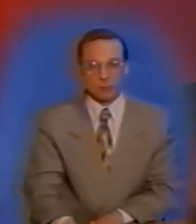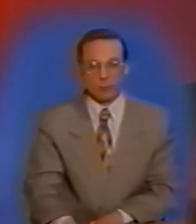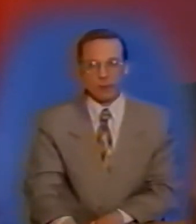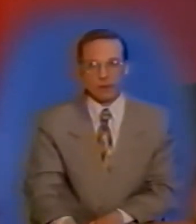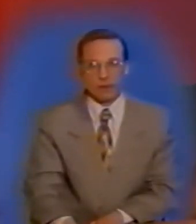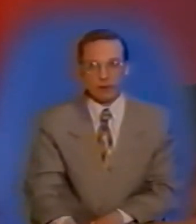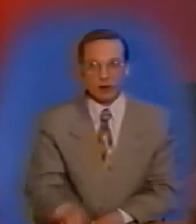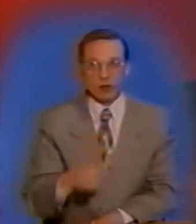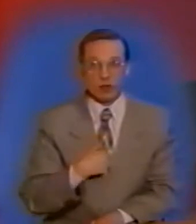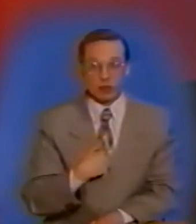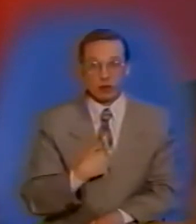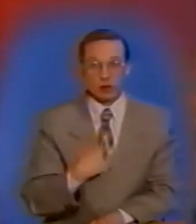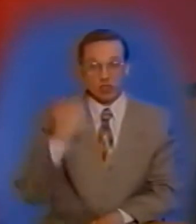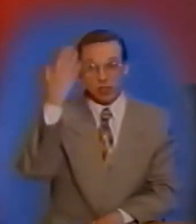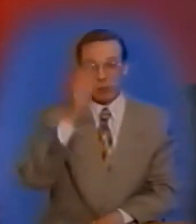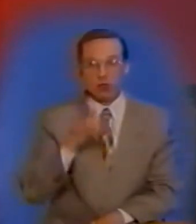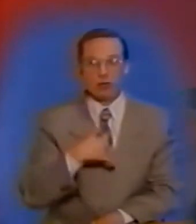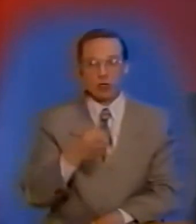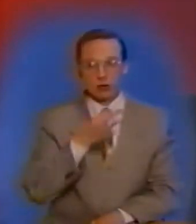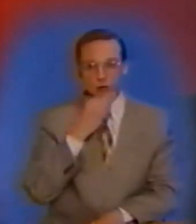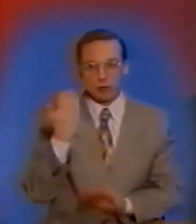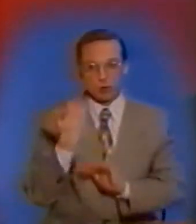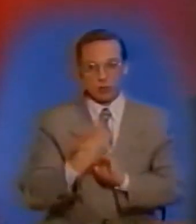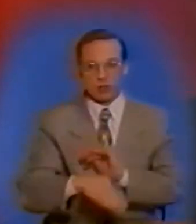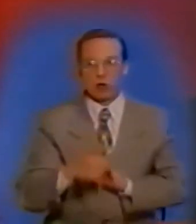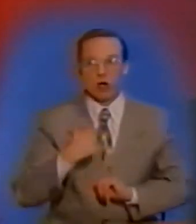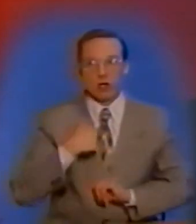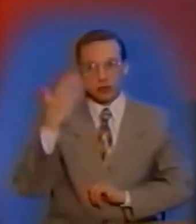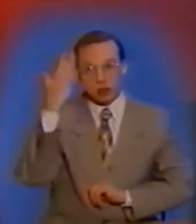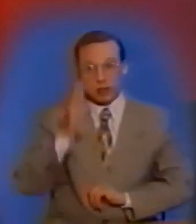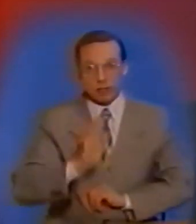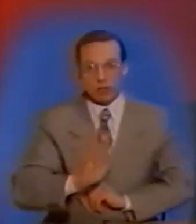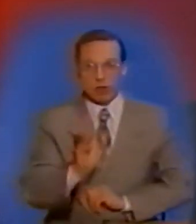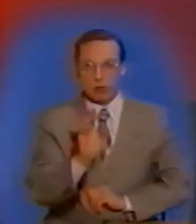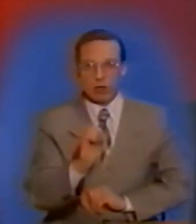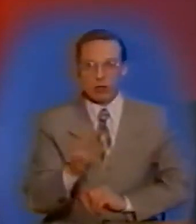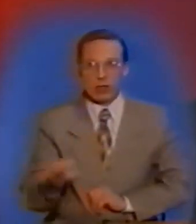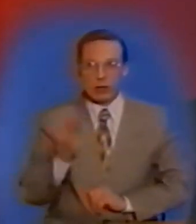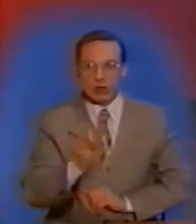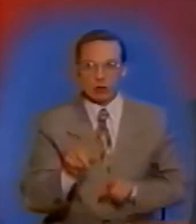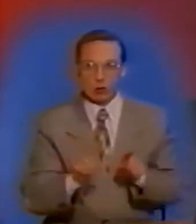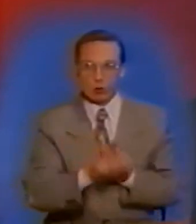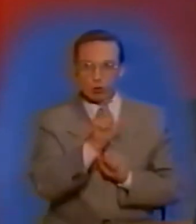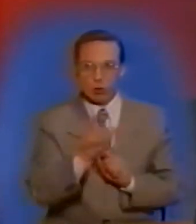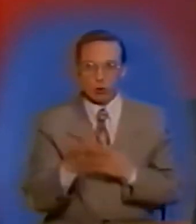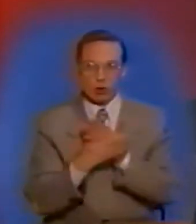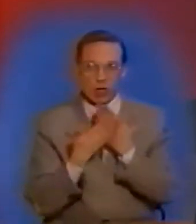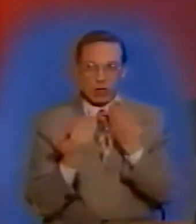Aš nemanau, aš trupučiuką gal užbaigsiu, aš nemanau, kad tokių žmonių